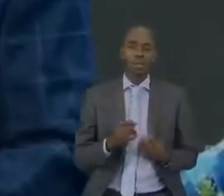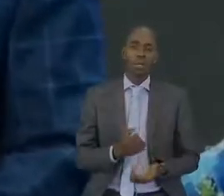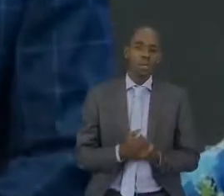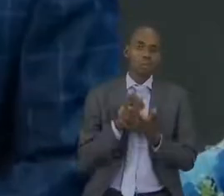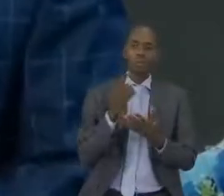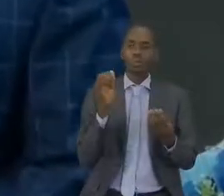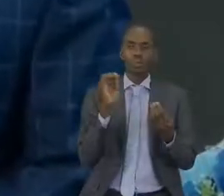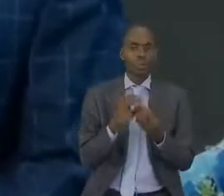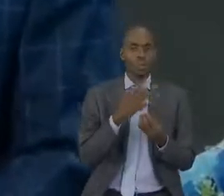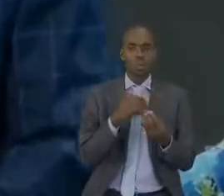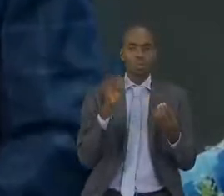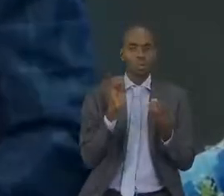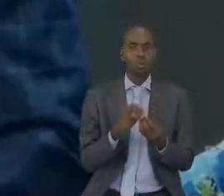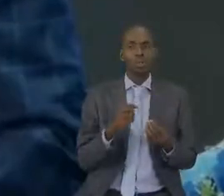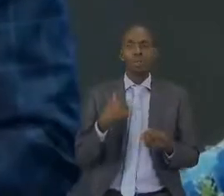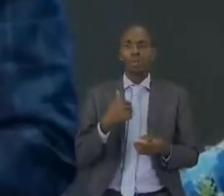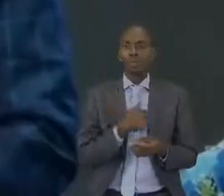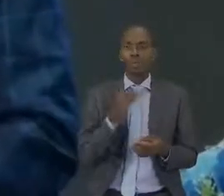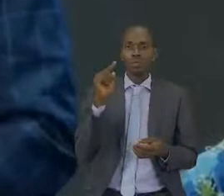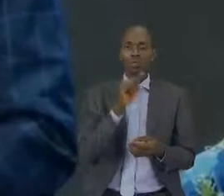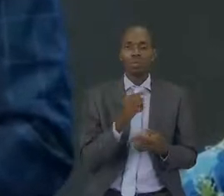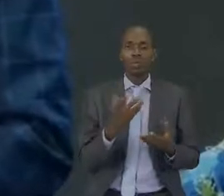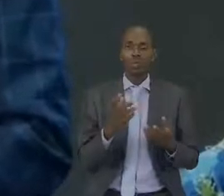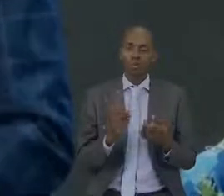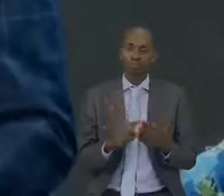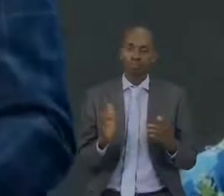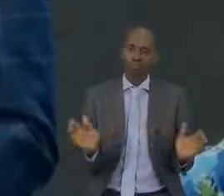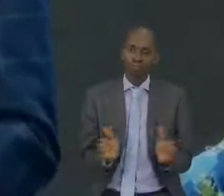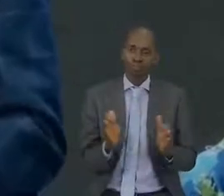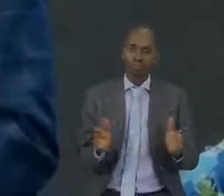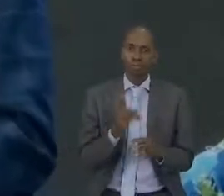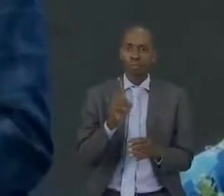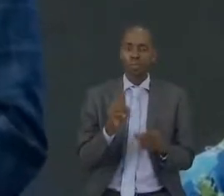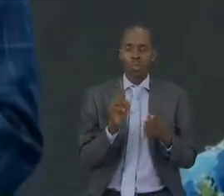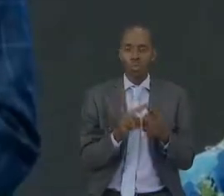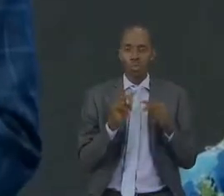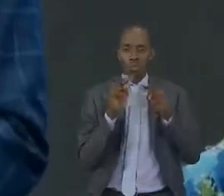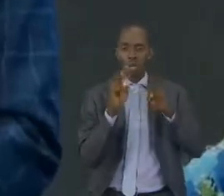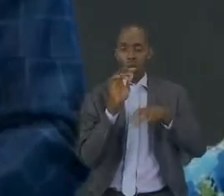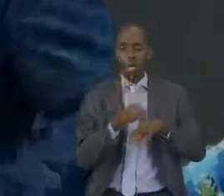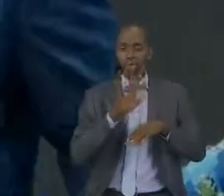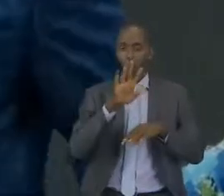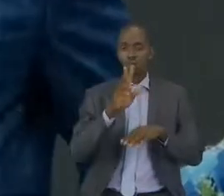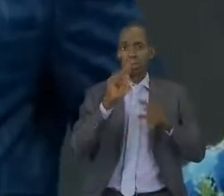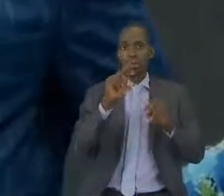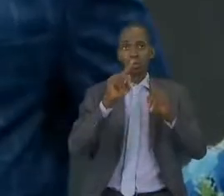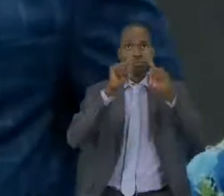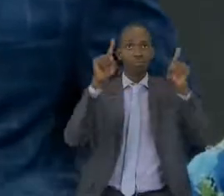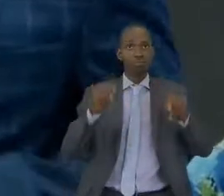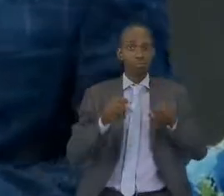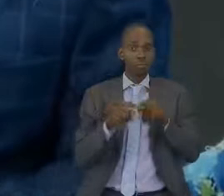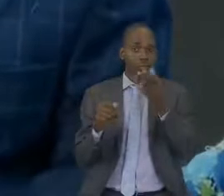davantage. Alors nous demandons de voir le lien qui s'affiche en ligne pour